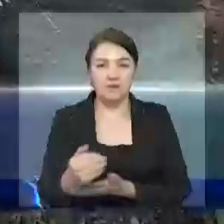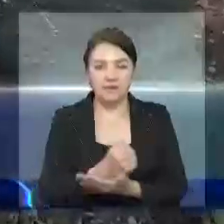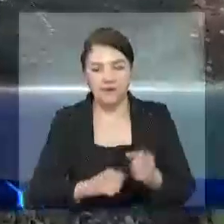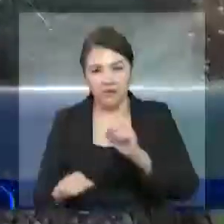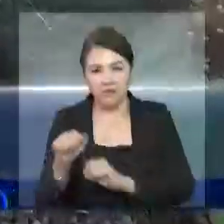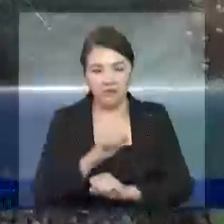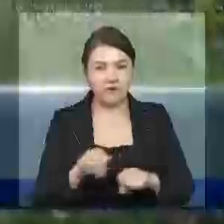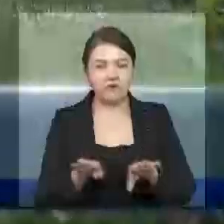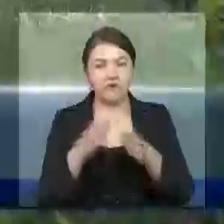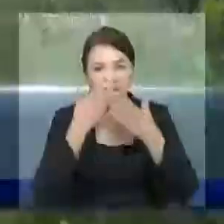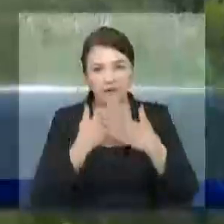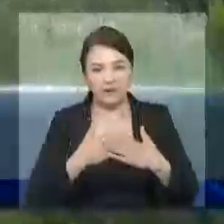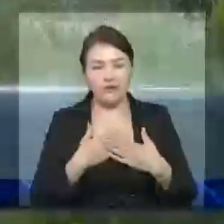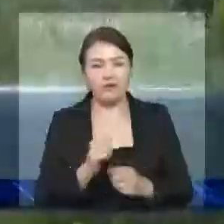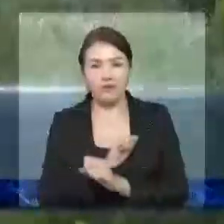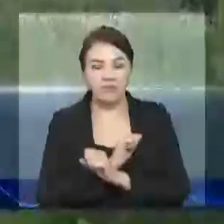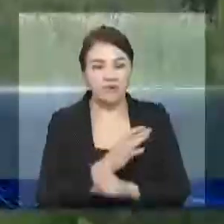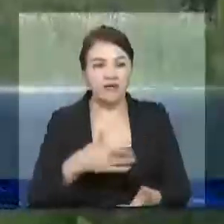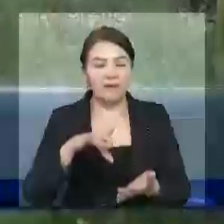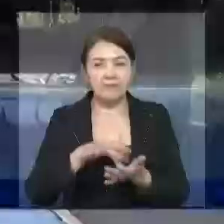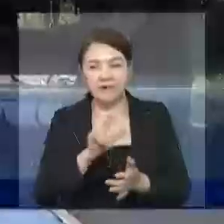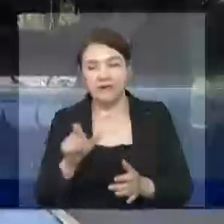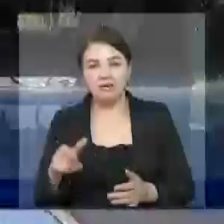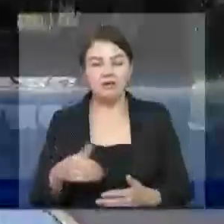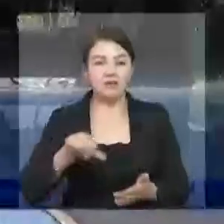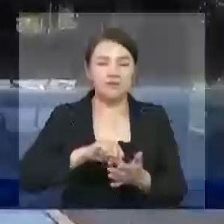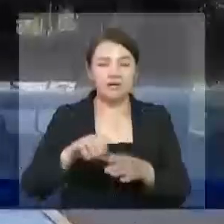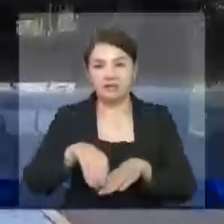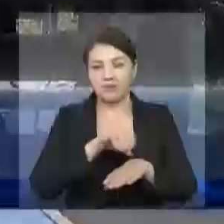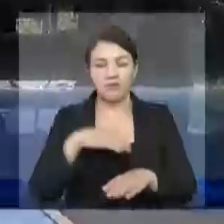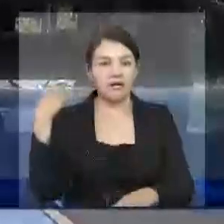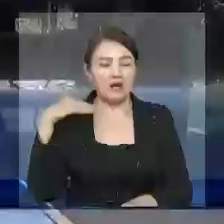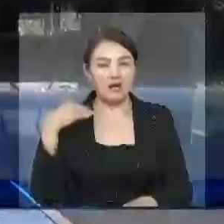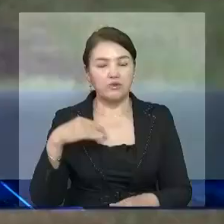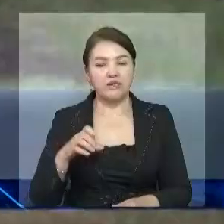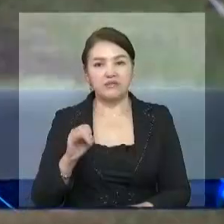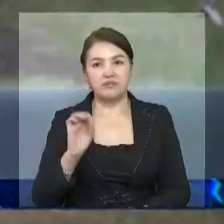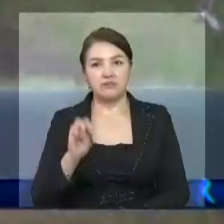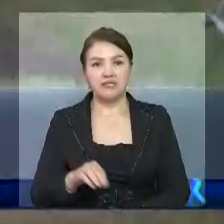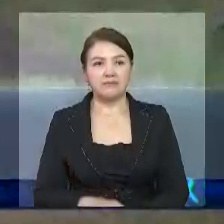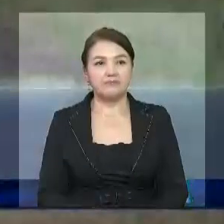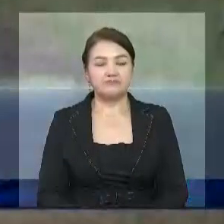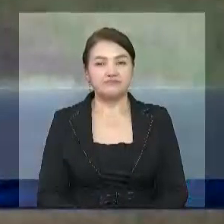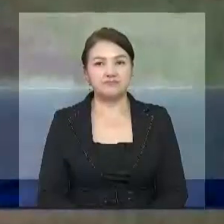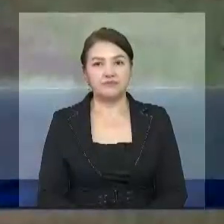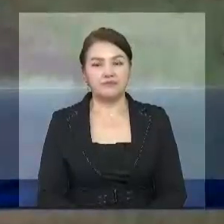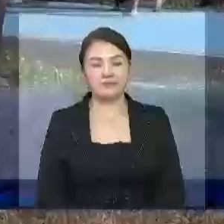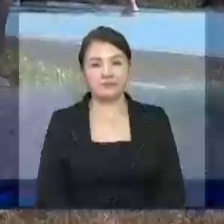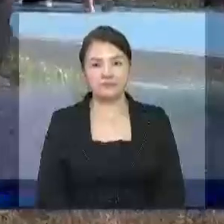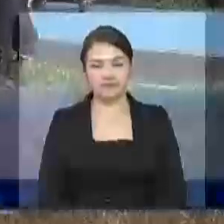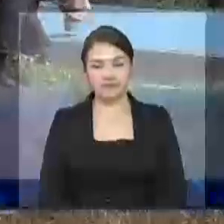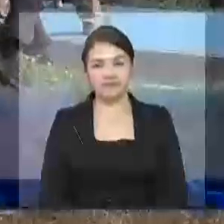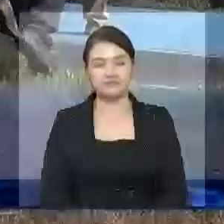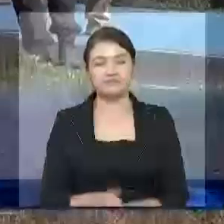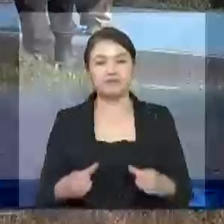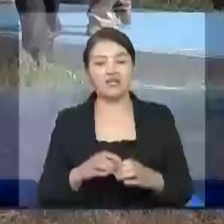сорную траву в этом излюбленном месте для отдыха горожан. В очистке принял участие аким Актюбе Азамат Бекет. «Таза Казахстан» экологиялык акциясы аясында.